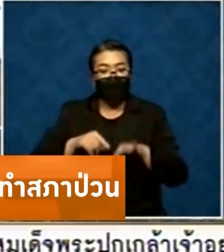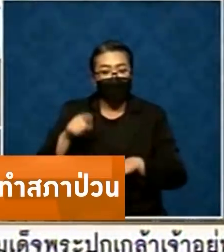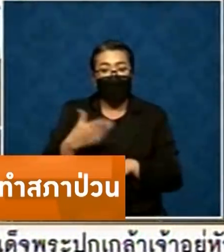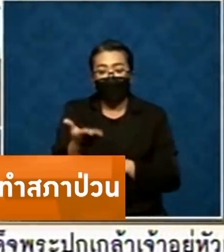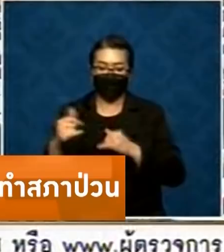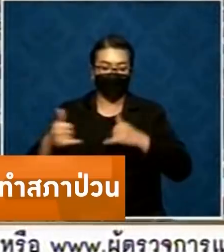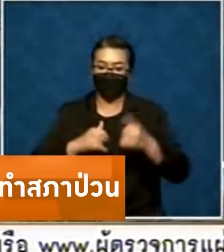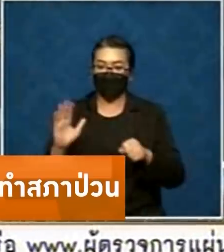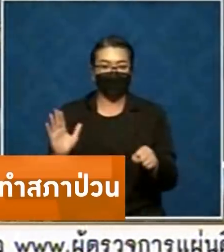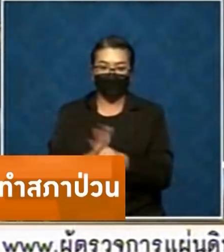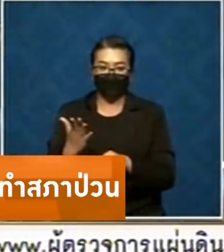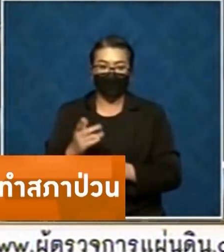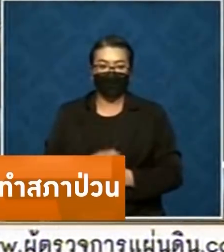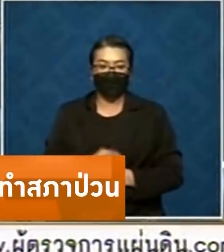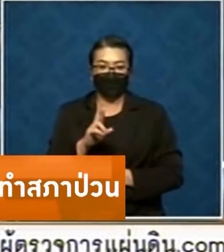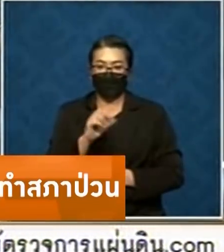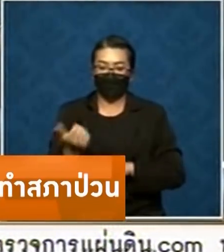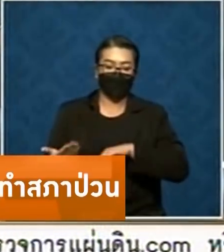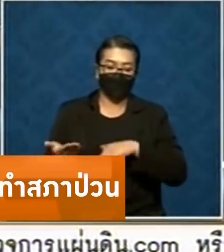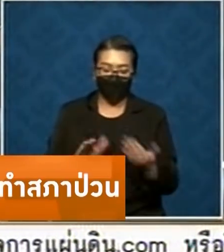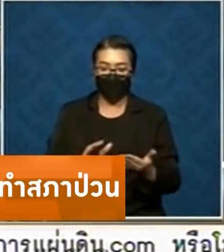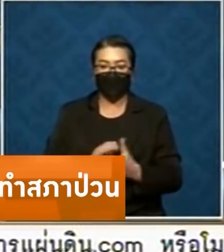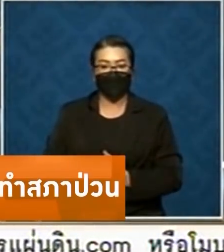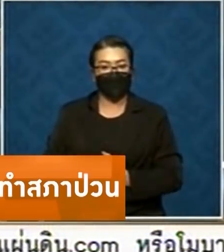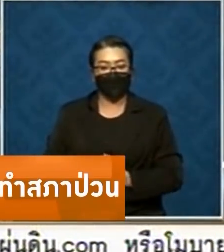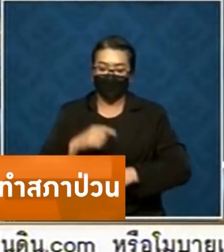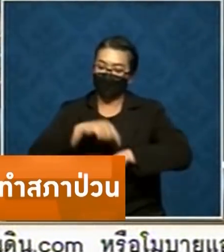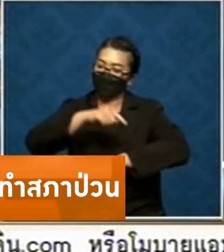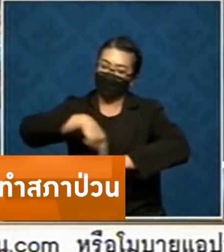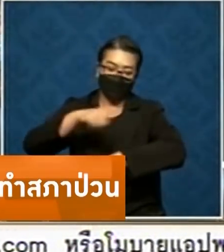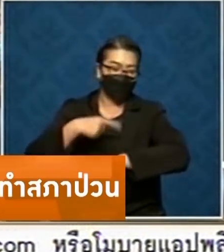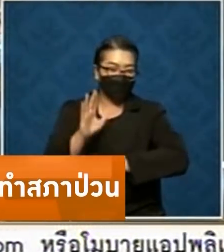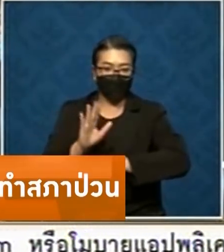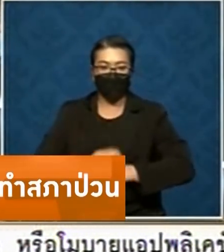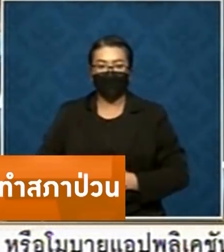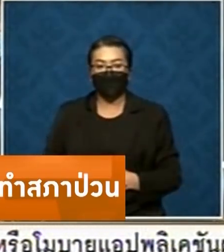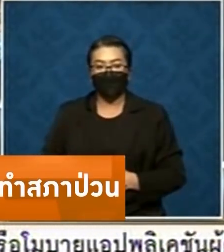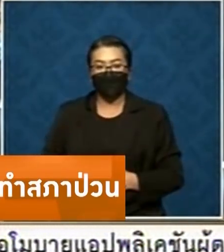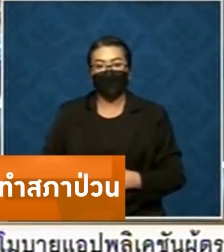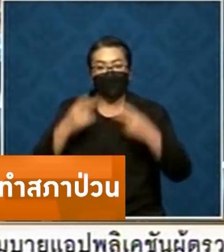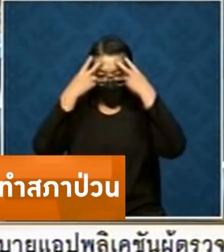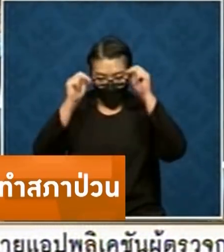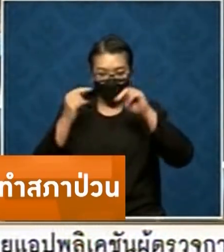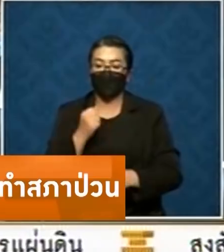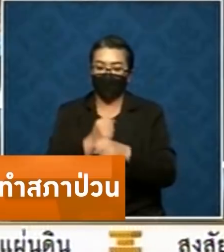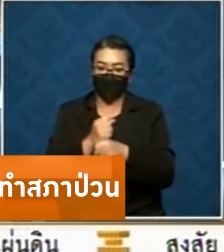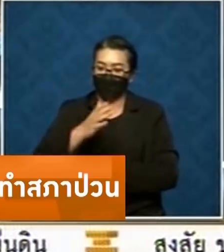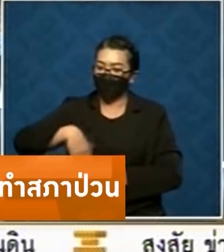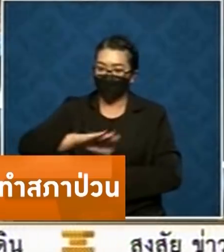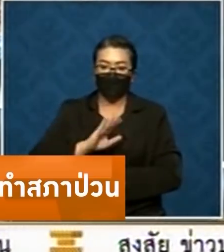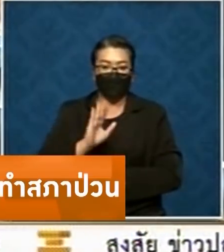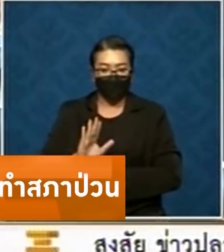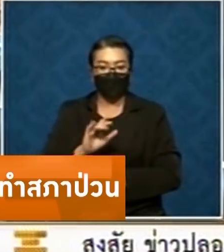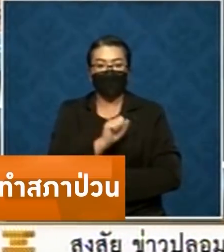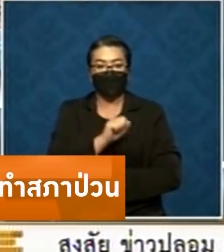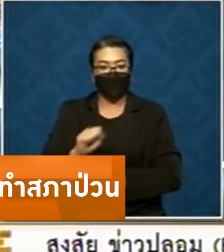ที่ต้องจับตามองกันต่อไปนะครับว่าเกมล่มสภานะครับจะมีผลข้างเคียงที่ลุกลาม